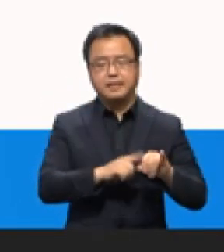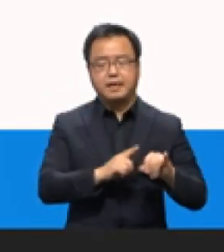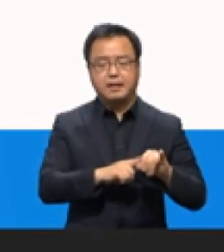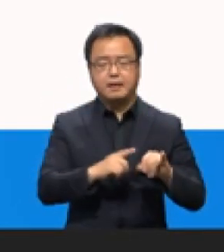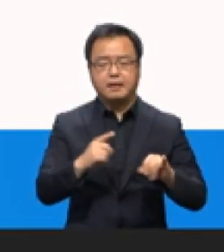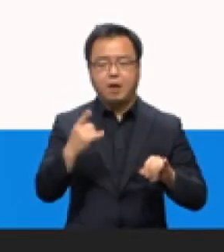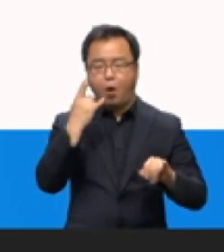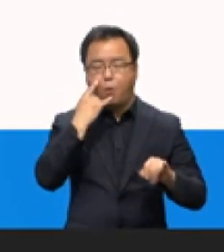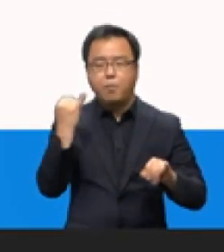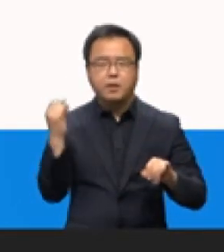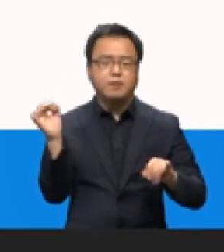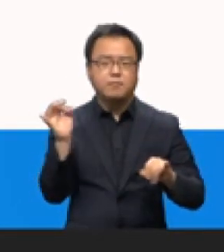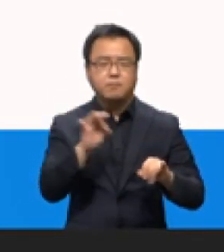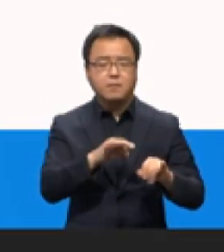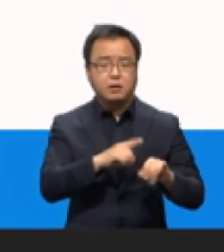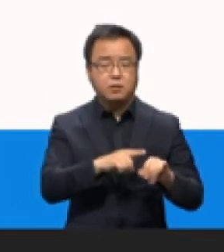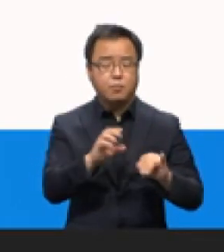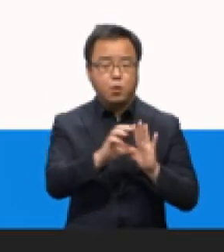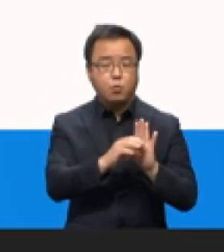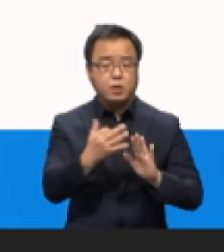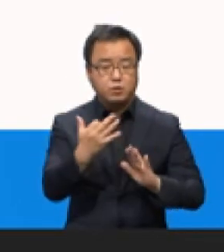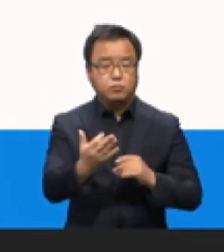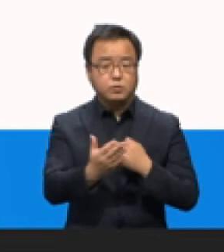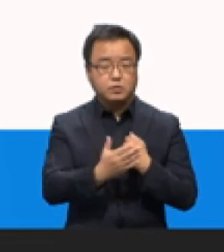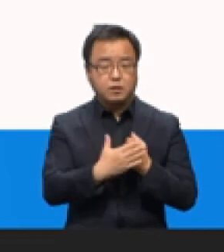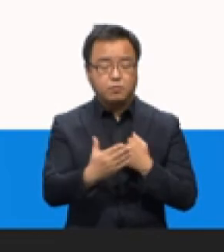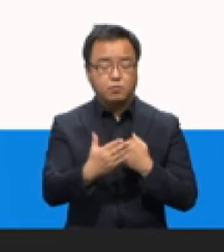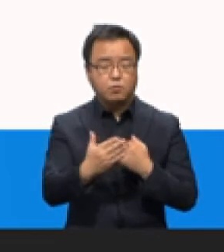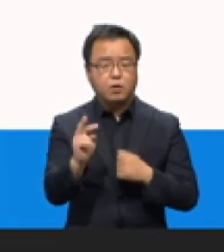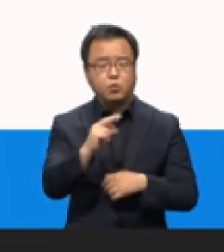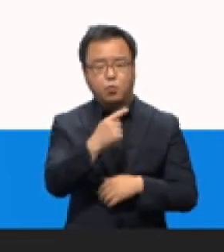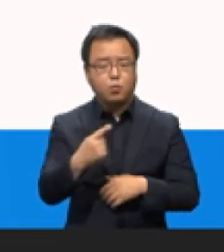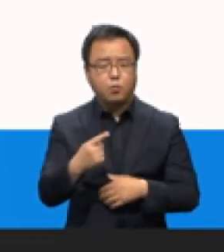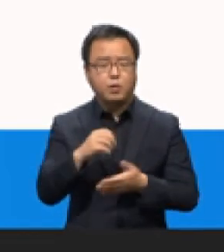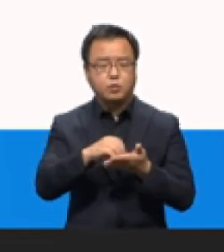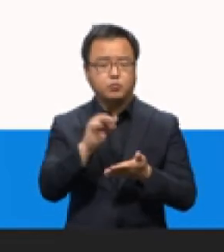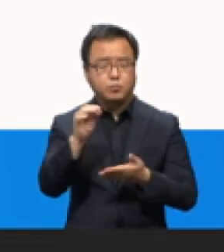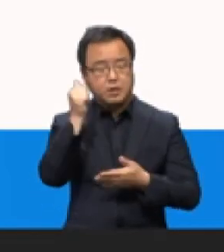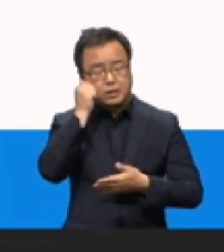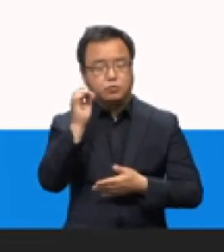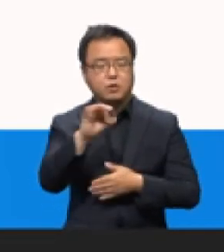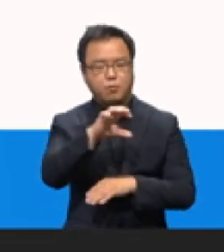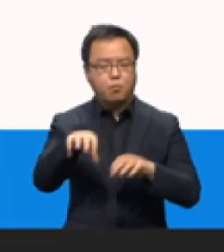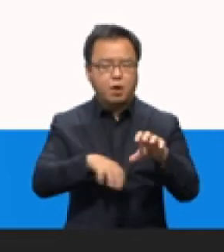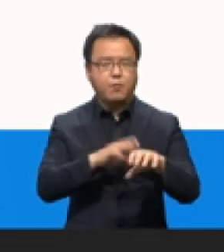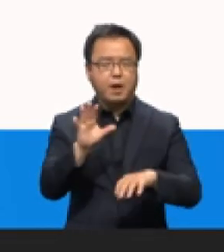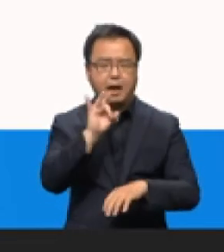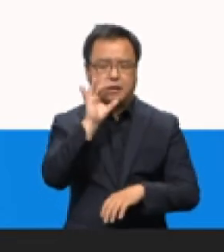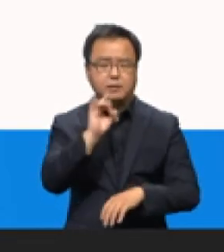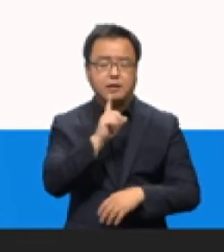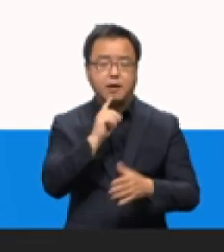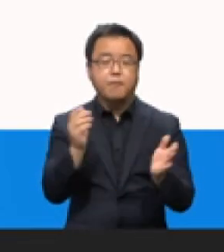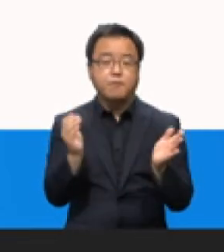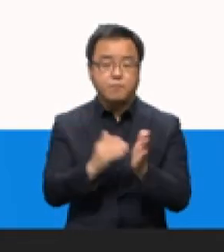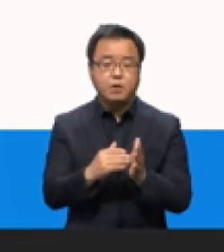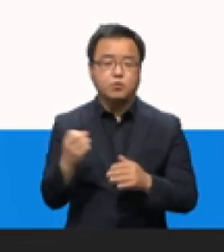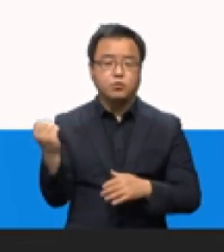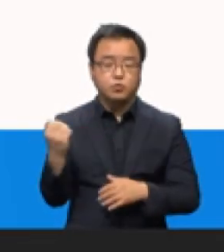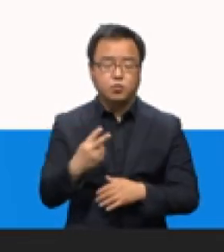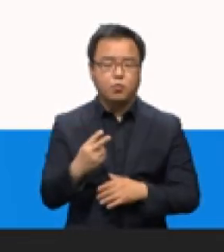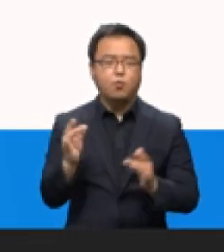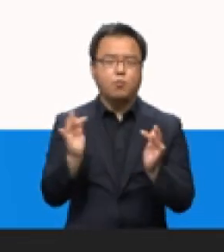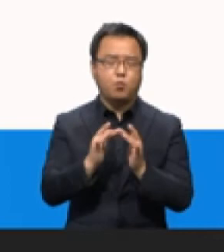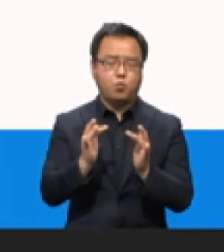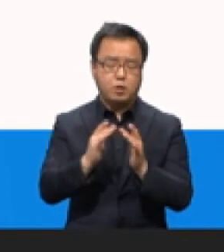집에 돌아와도 등록금과 기숙사비를 환급받지 못한다고 말했고요. 이어서 퍼듀대 온라인 수업을 듣기 위한